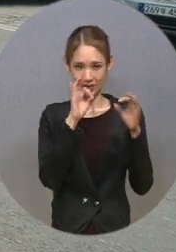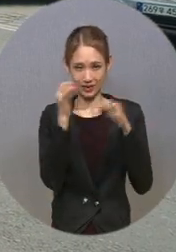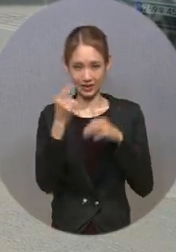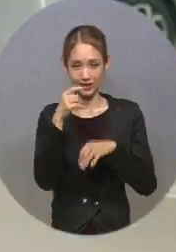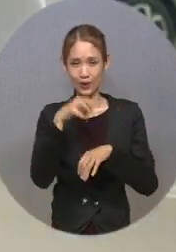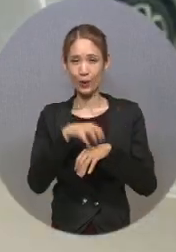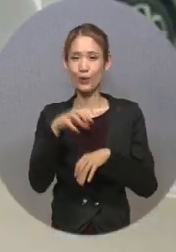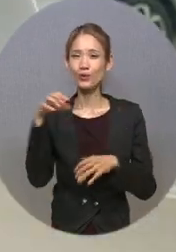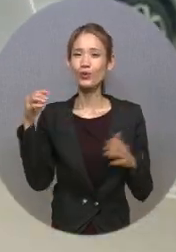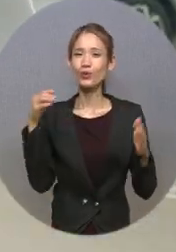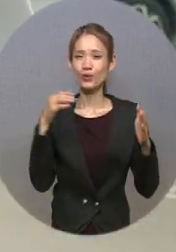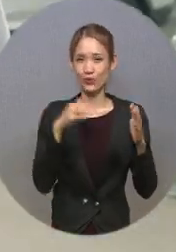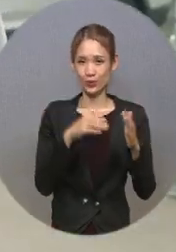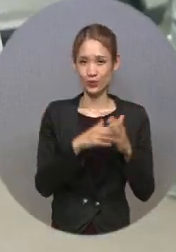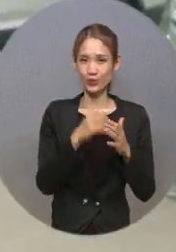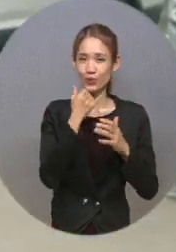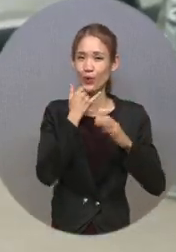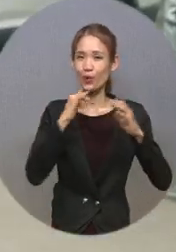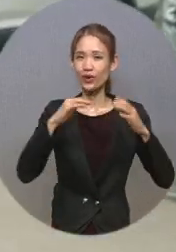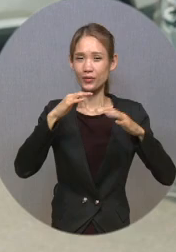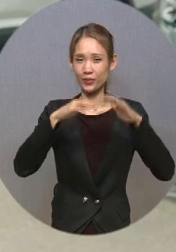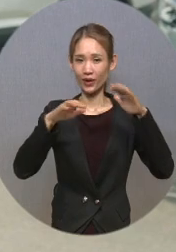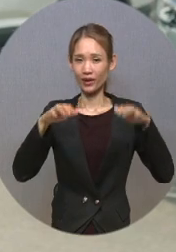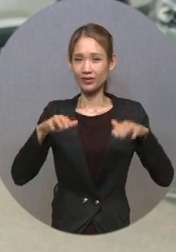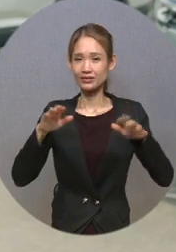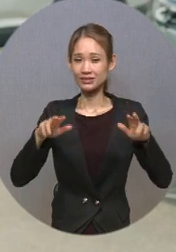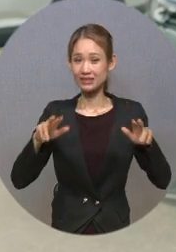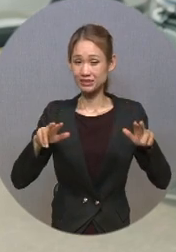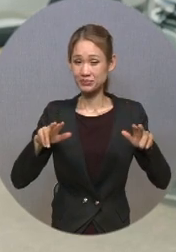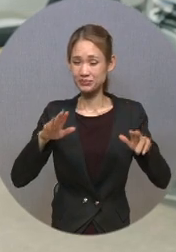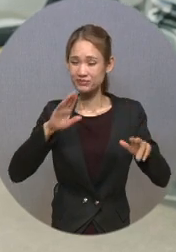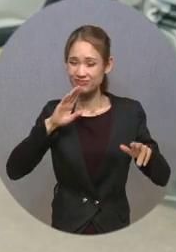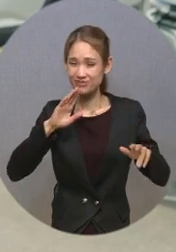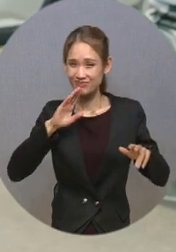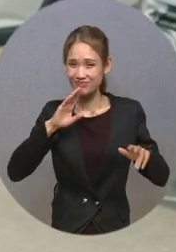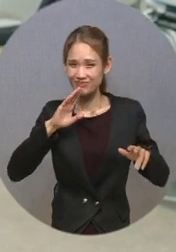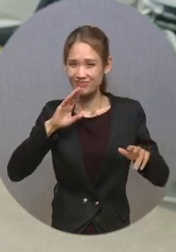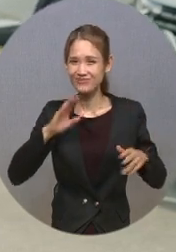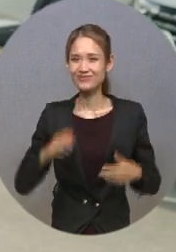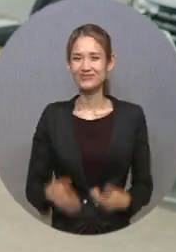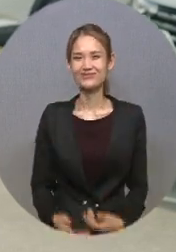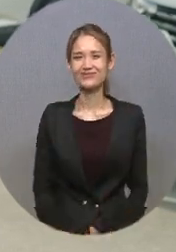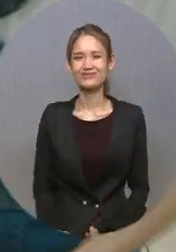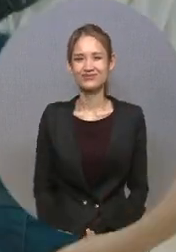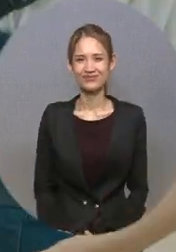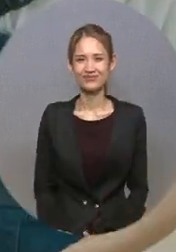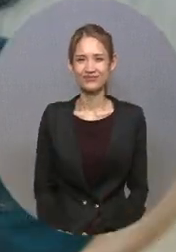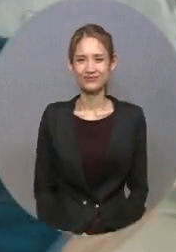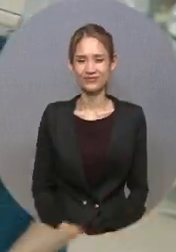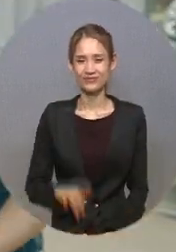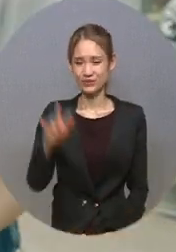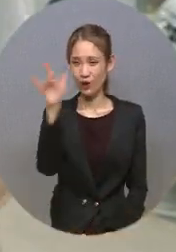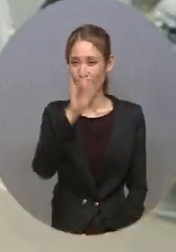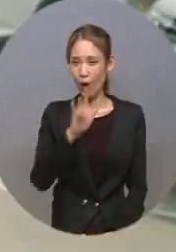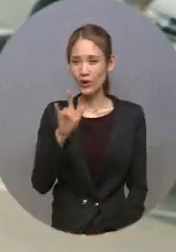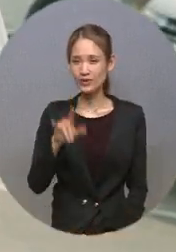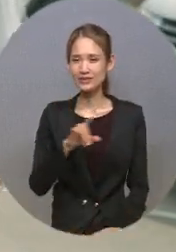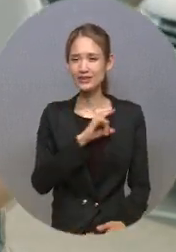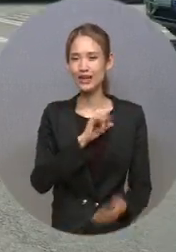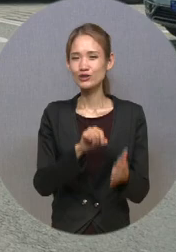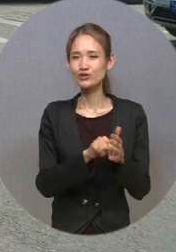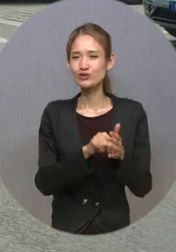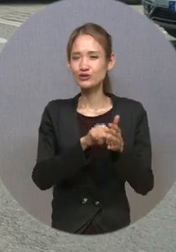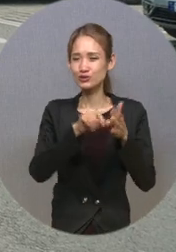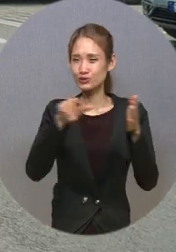여기 어디죠? 독일 마을이죠. 지금 하고 있는 거예요? 다시 할게요. 안 한 줄 알았어. 전국적으로 남해에서 가장 유명한